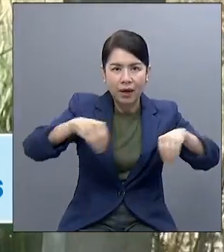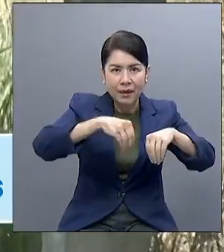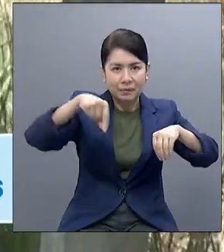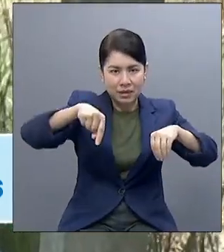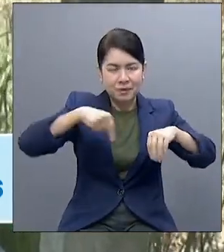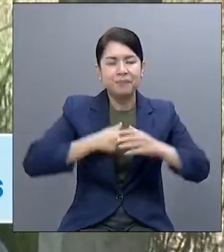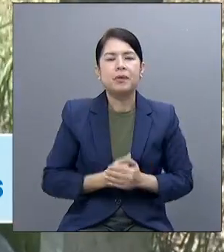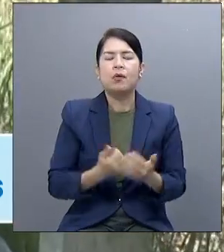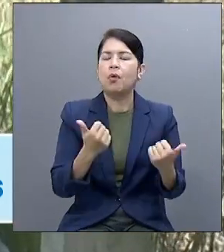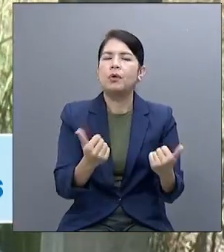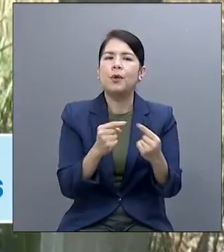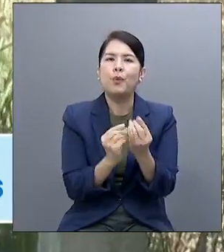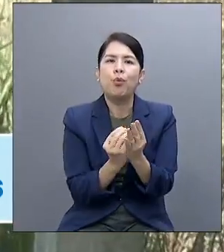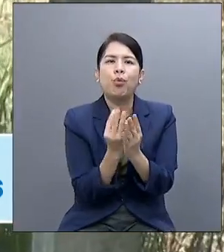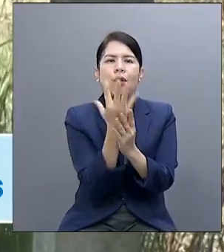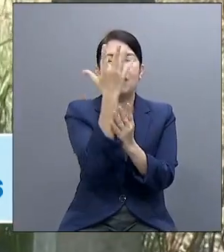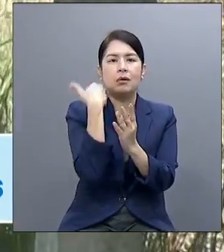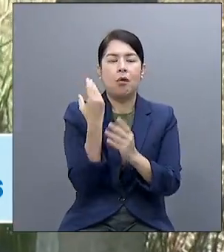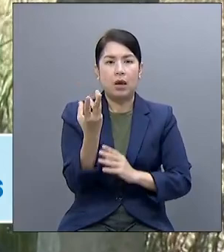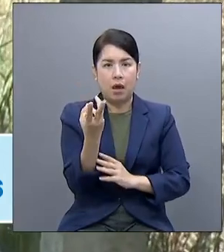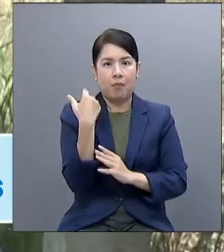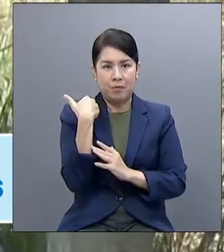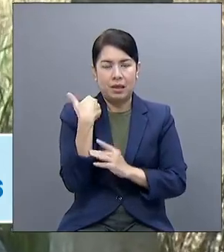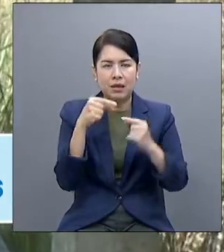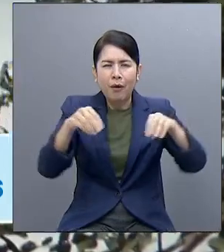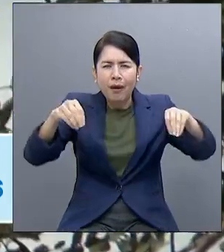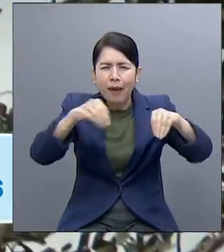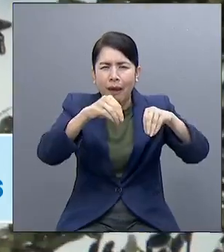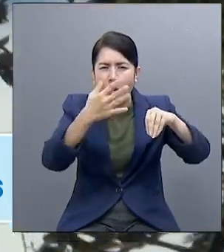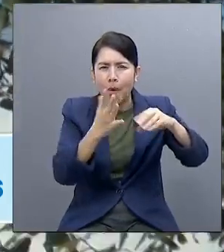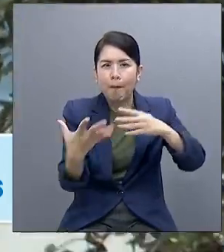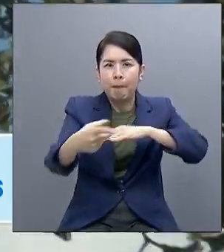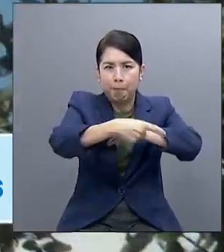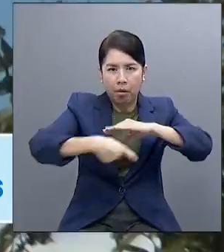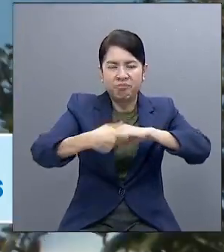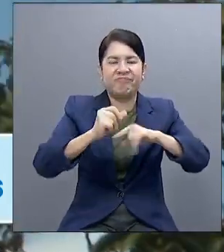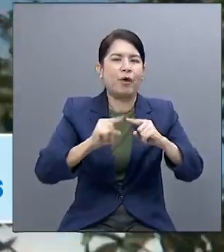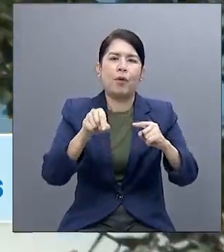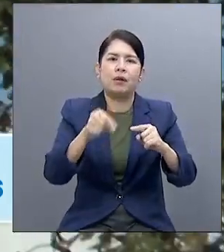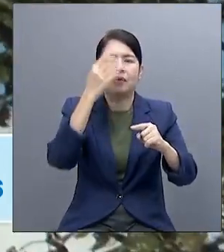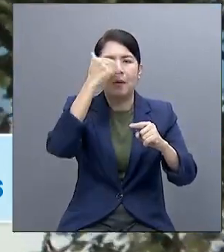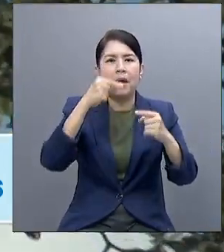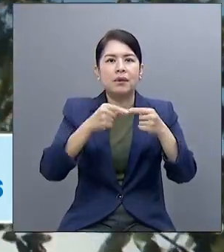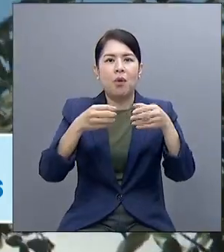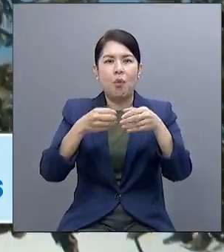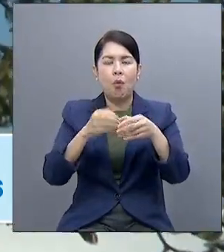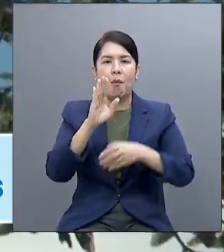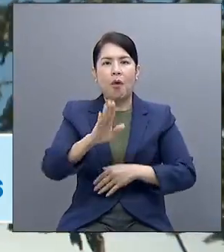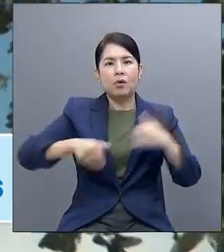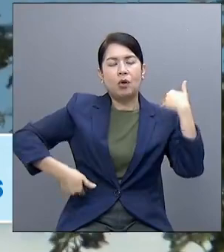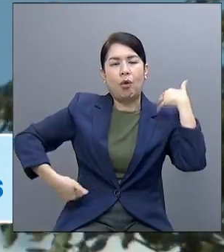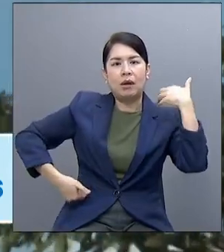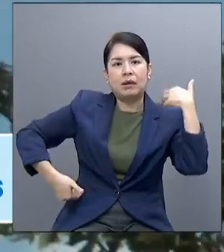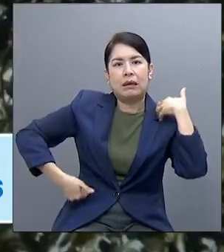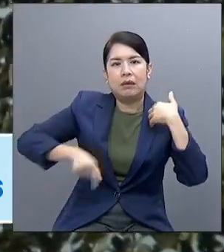อนนี้ข้าวกำลังออกรวงยังแก่ไม่เต็มที่แต่ว่าก็พอที่จะเก็บเกี่ยวได้นะแต่ว่าได้รับความเดือดร้อนอย่างหนักเลยค่ะเพราะ